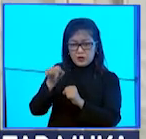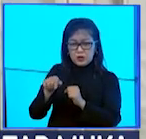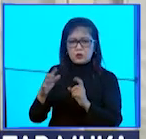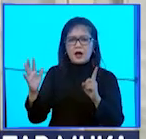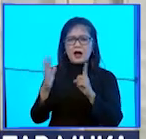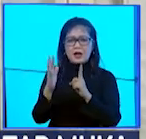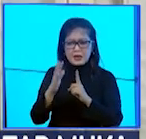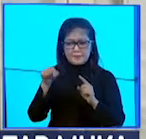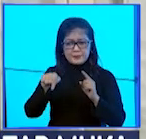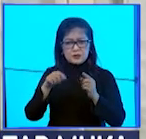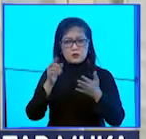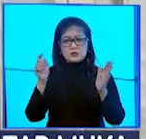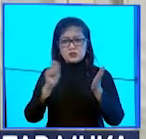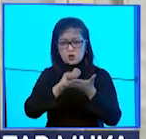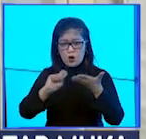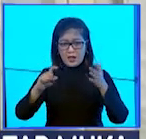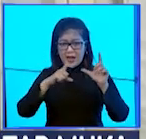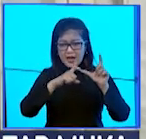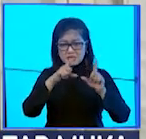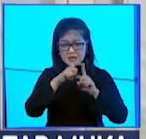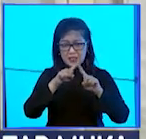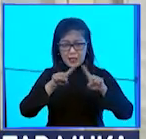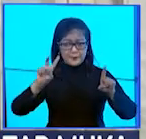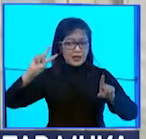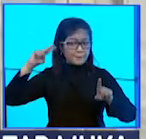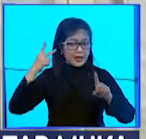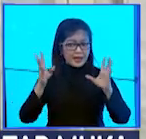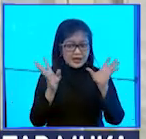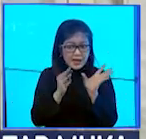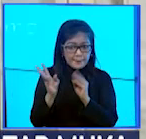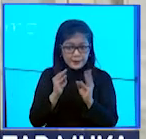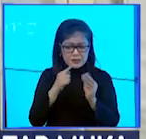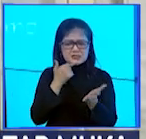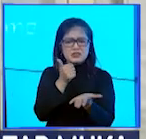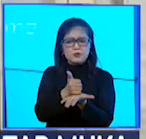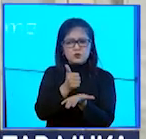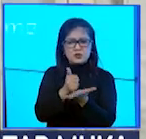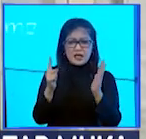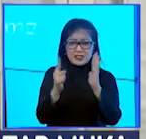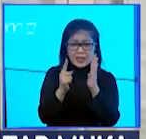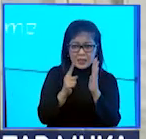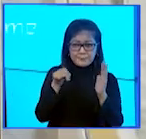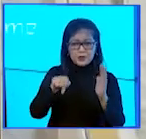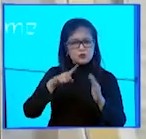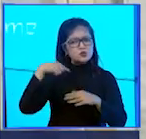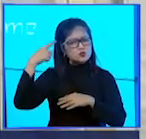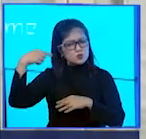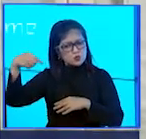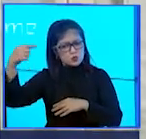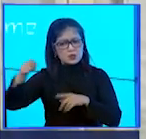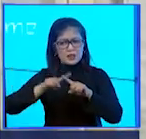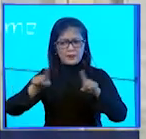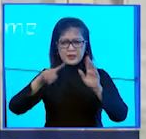Sekolah Dasar tapi dalam rapat dengan komisi 10 tadi kami terus mendukung agar pendidikan tetap muka terus dilakukan tentunya dengan protokol